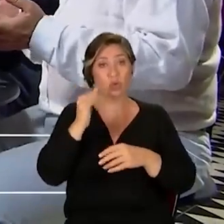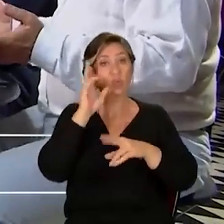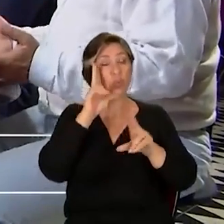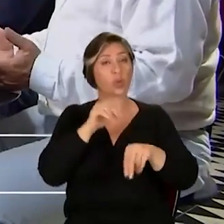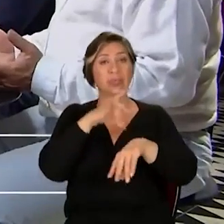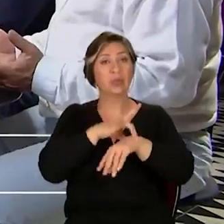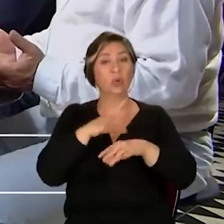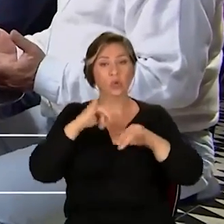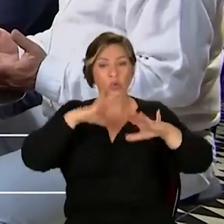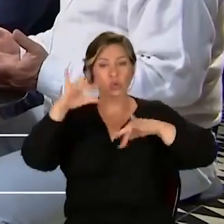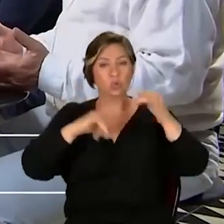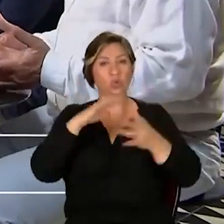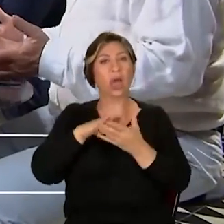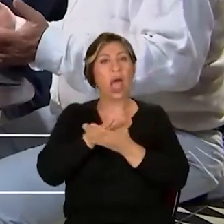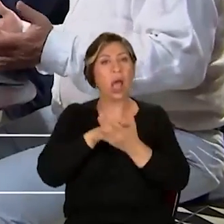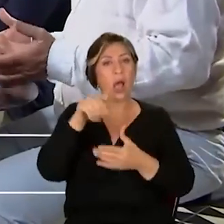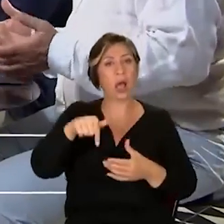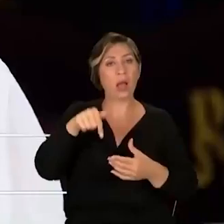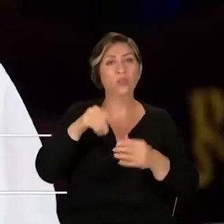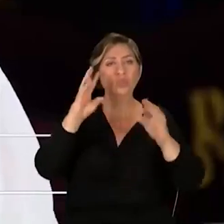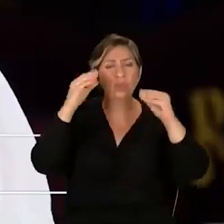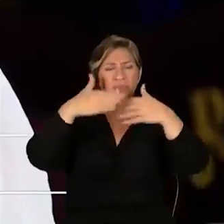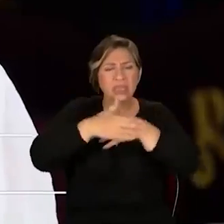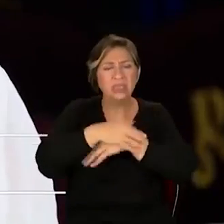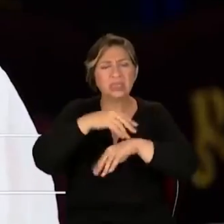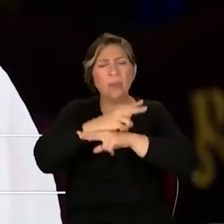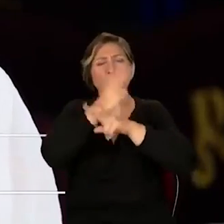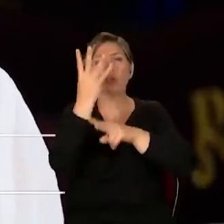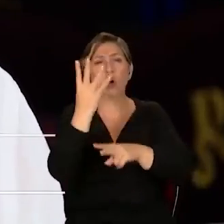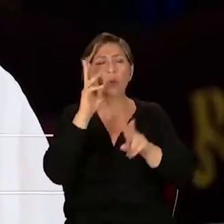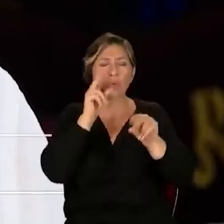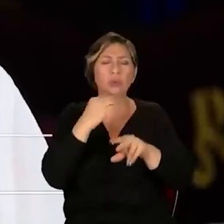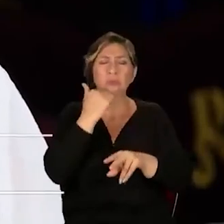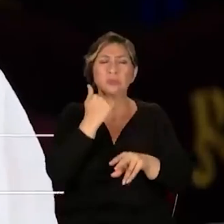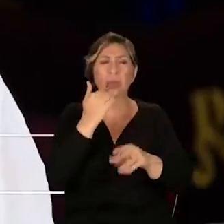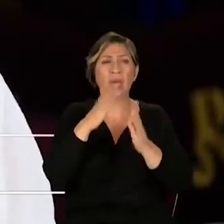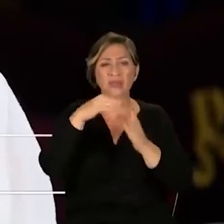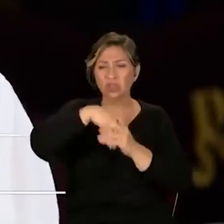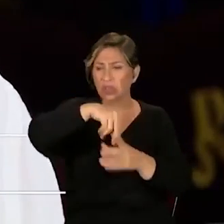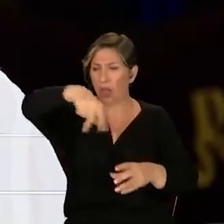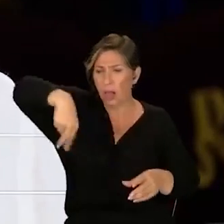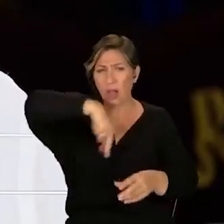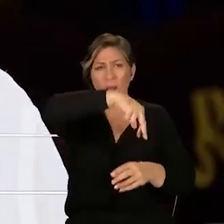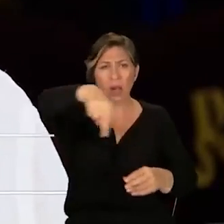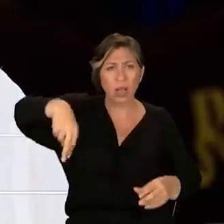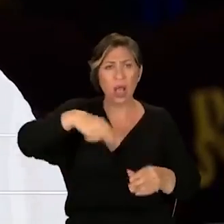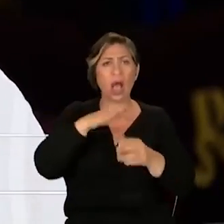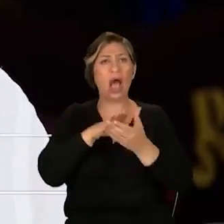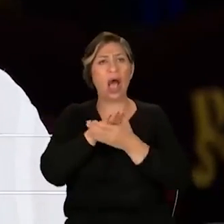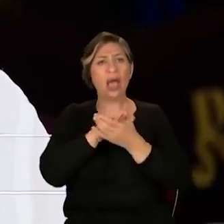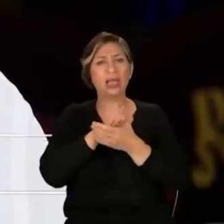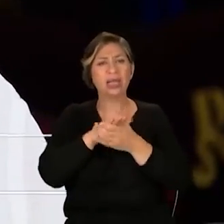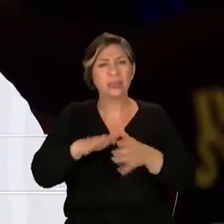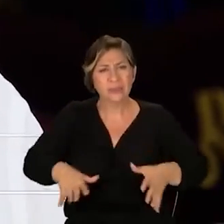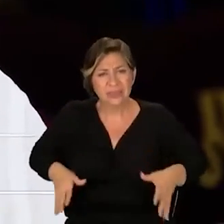hastalığı huzursuz bacaktır. Yani bütün gece sabah 4'e kadar uyuyamamak, evin içinde dolanmak, bacaklarını ikide